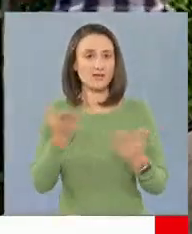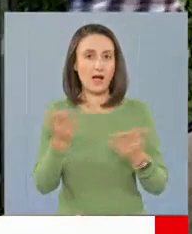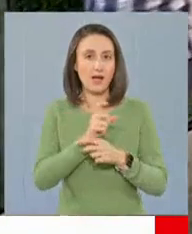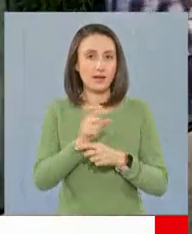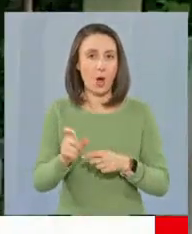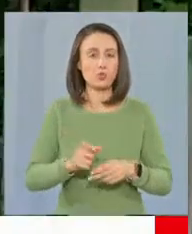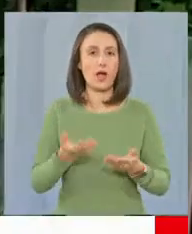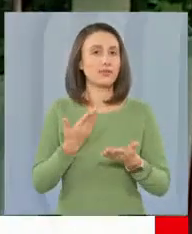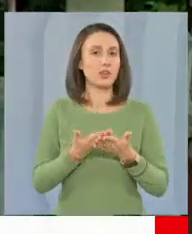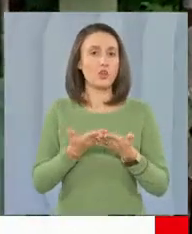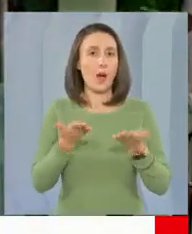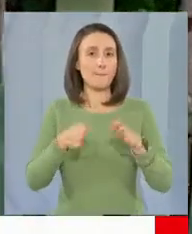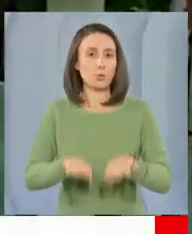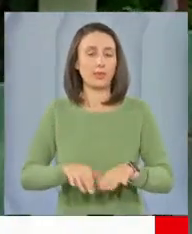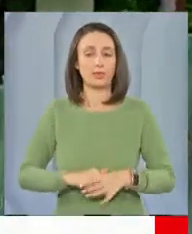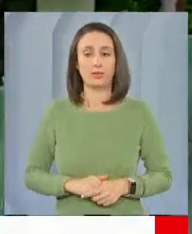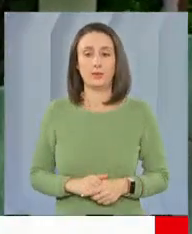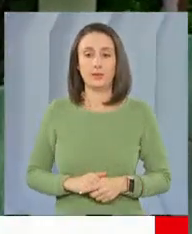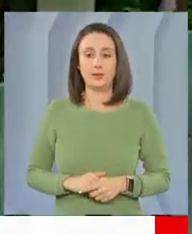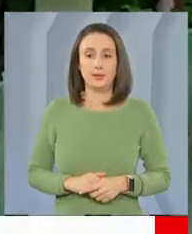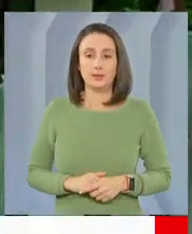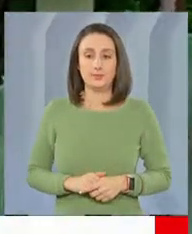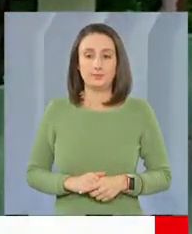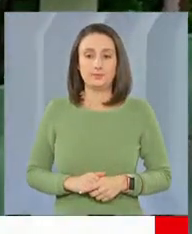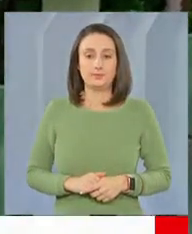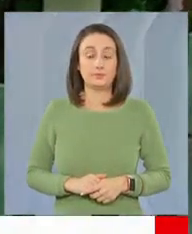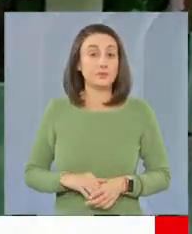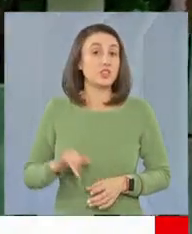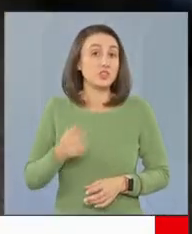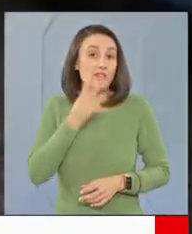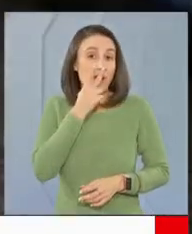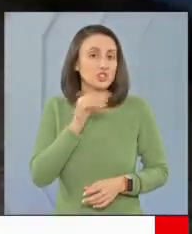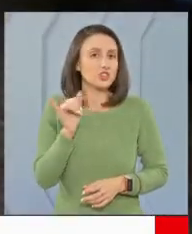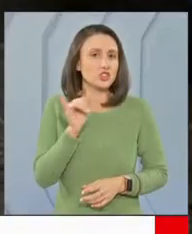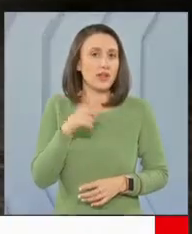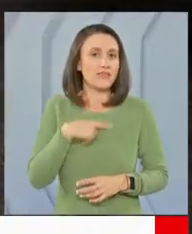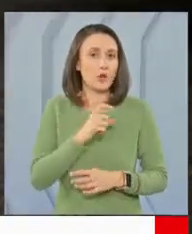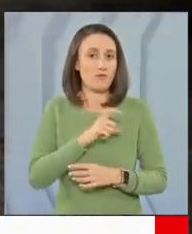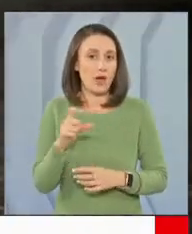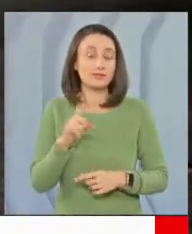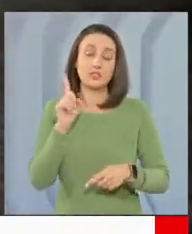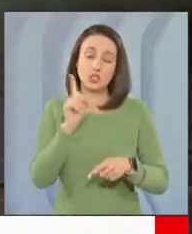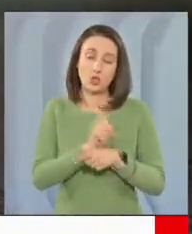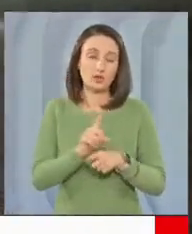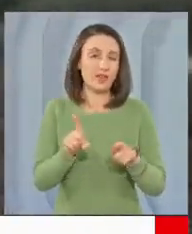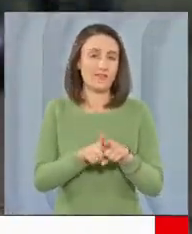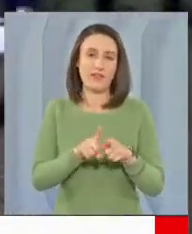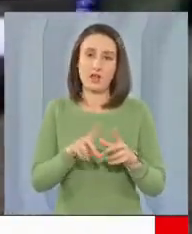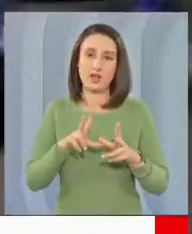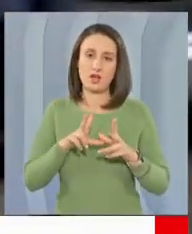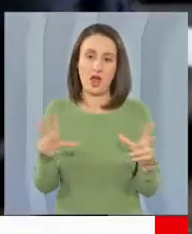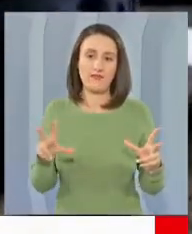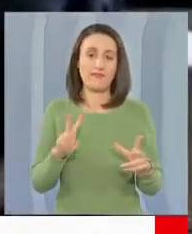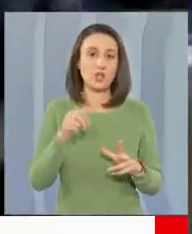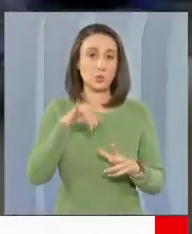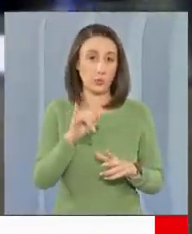stabili care a fost cauza decesului și în cazul unei crime Cine este autorul tot un caz dramatic a avut loc la Vaslui unde un tânăr